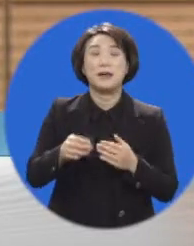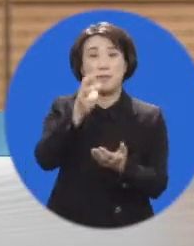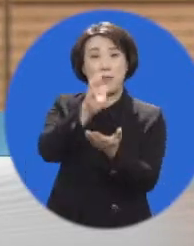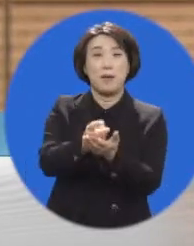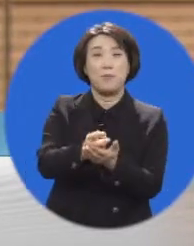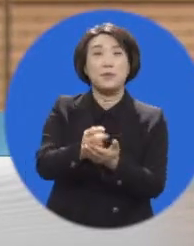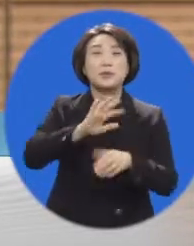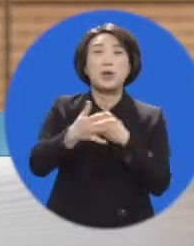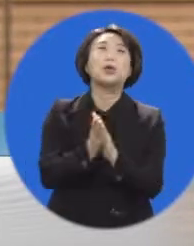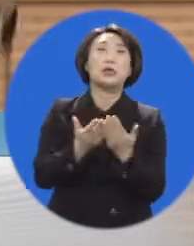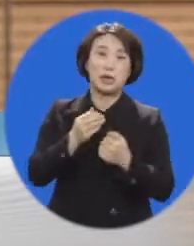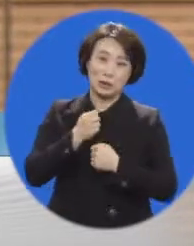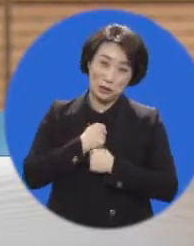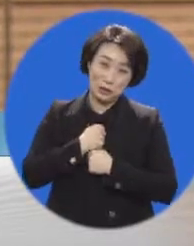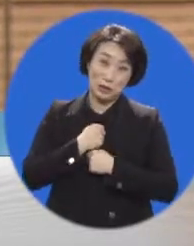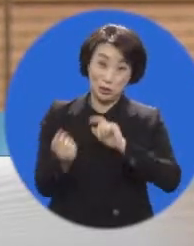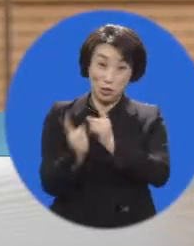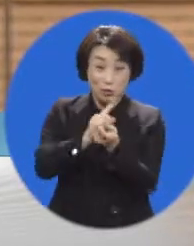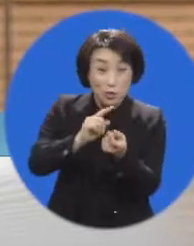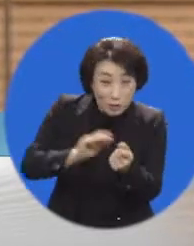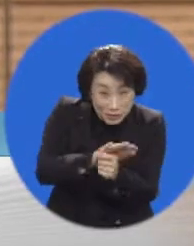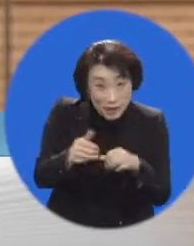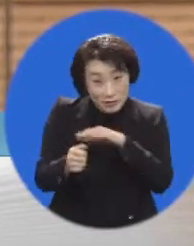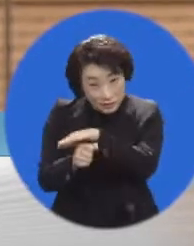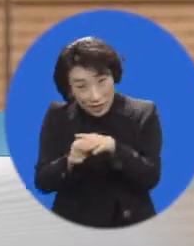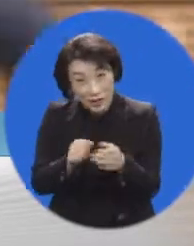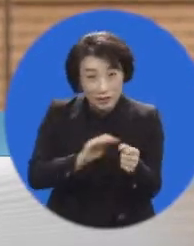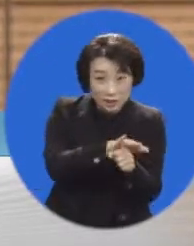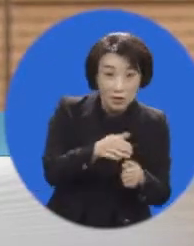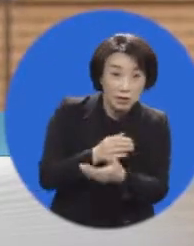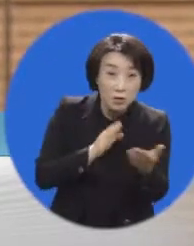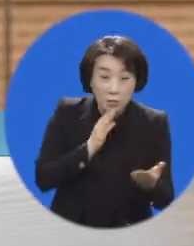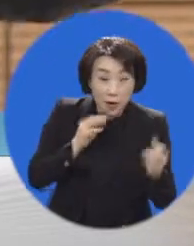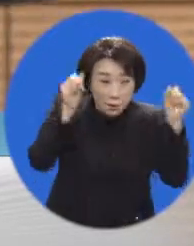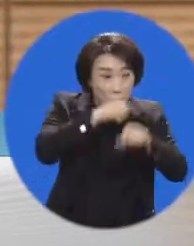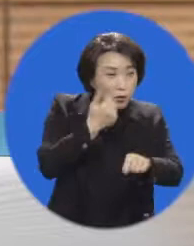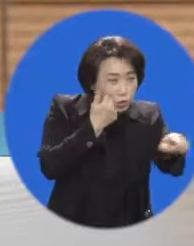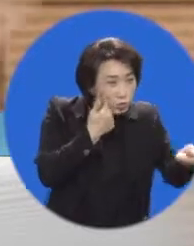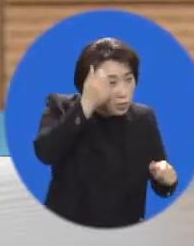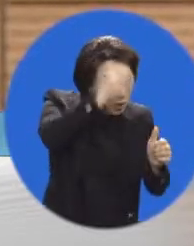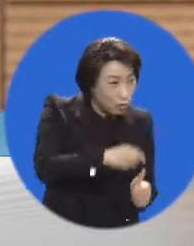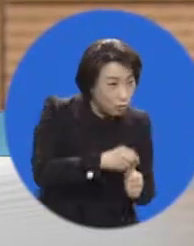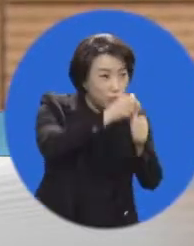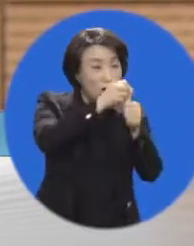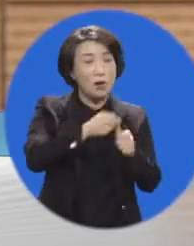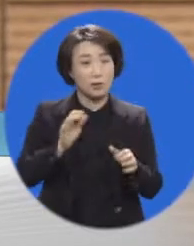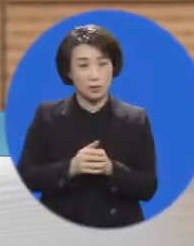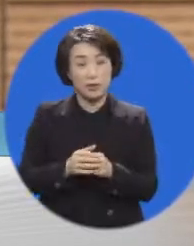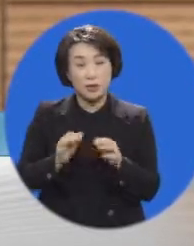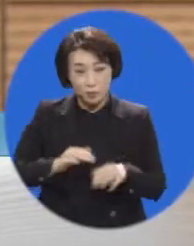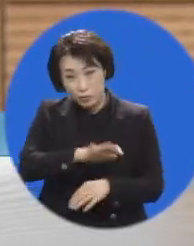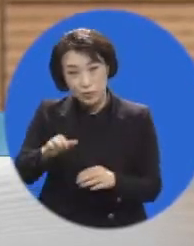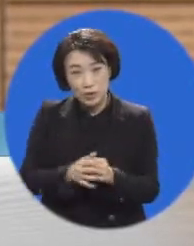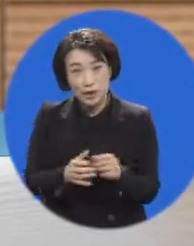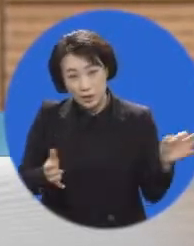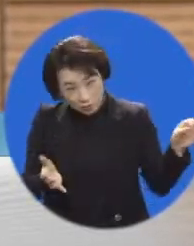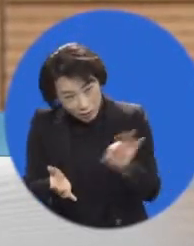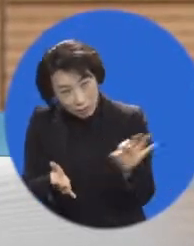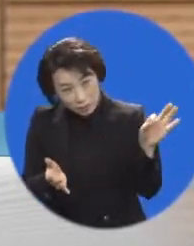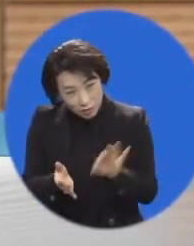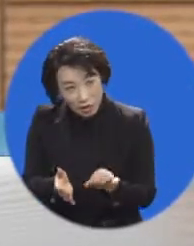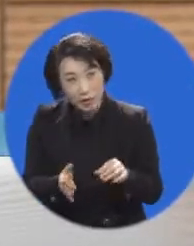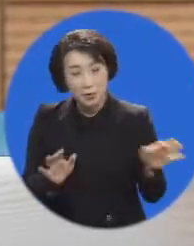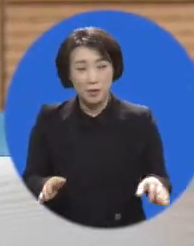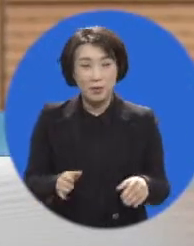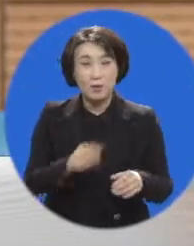지키면서 우리는 서로 사랑하며 멸망하는 영혼 살려 보태서 피 흘리신